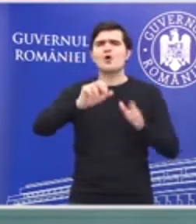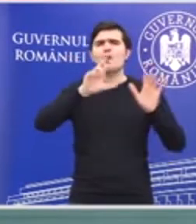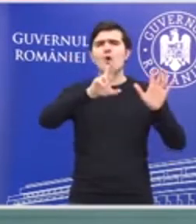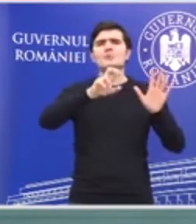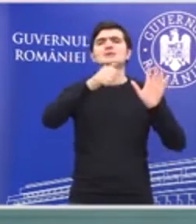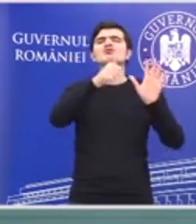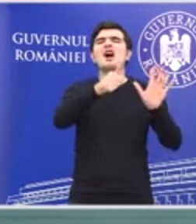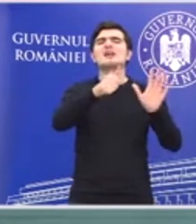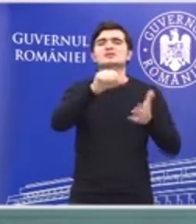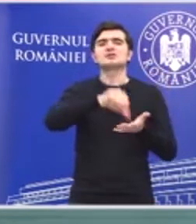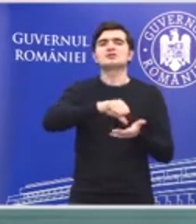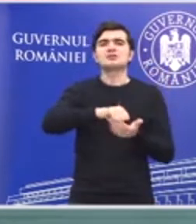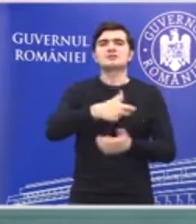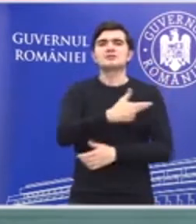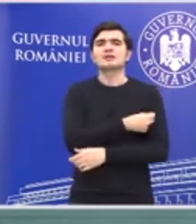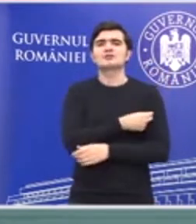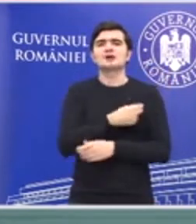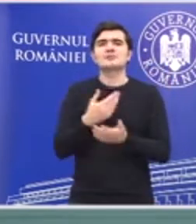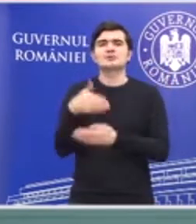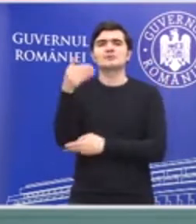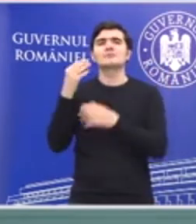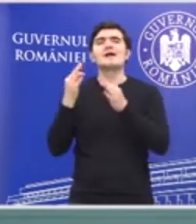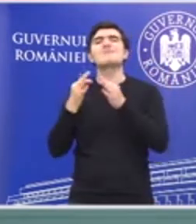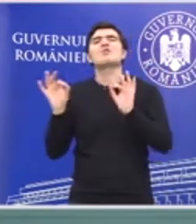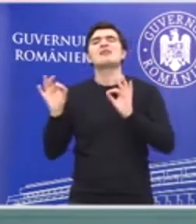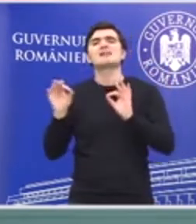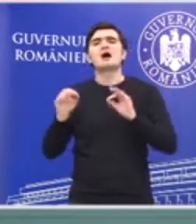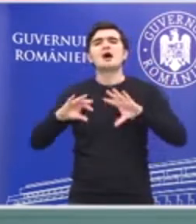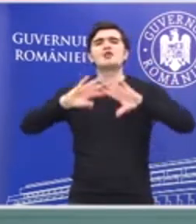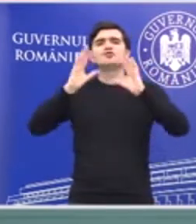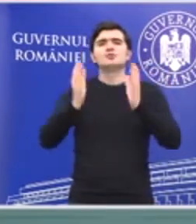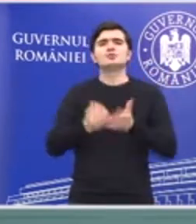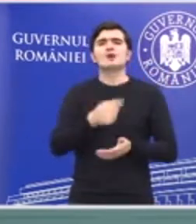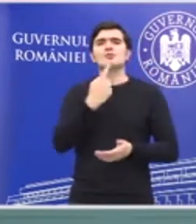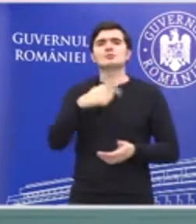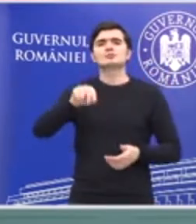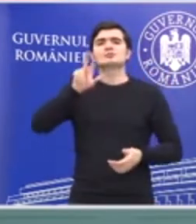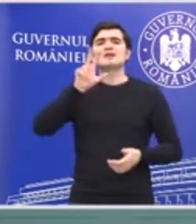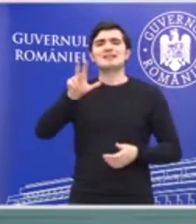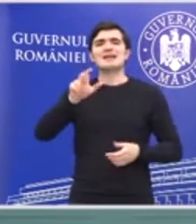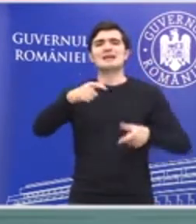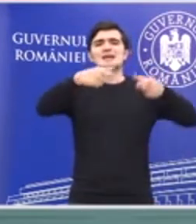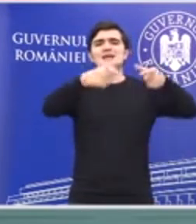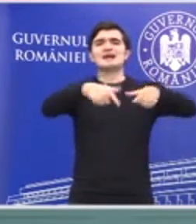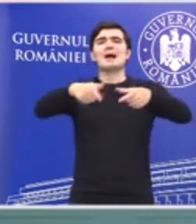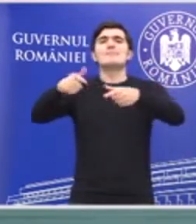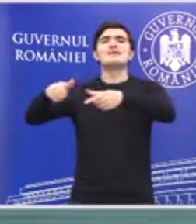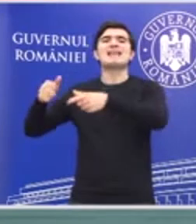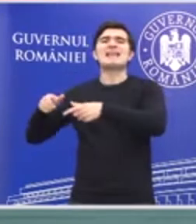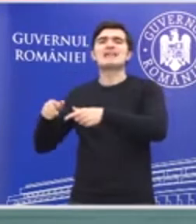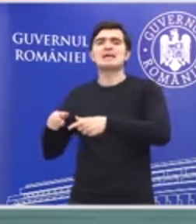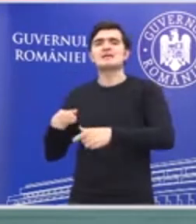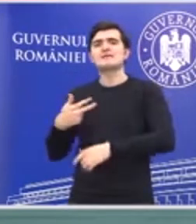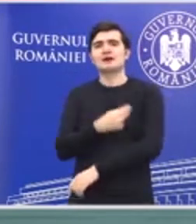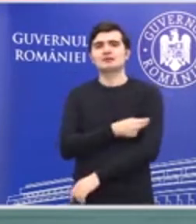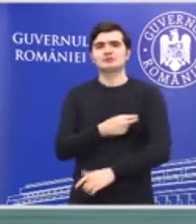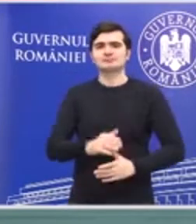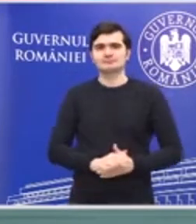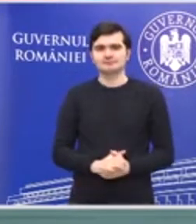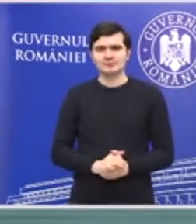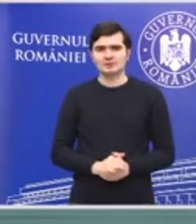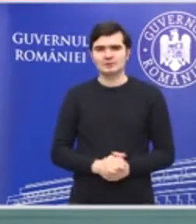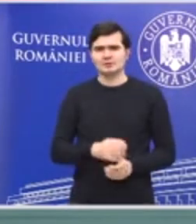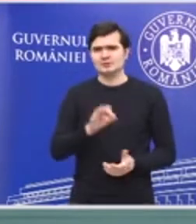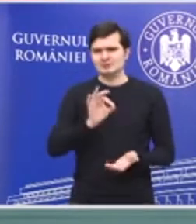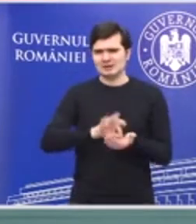86 de centre de vaccinare cu Moderna, care cumulează un total de 103 fluxuri de vaccinare. De asemenea, din